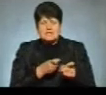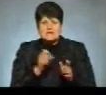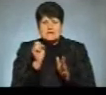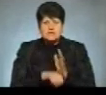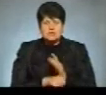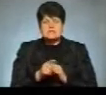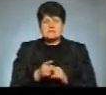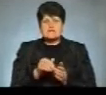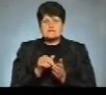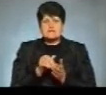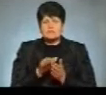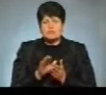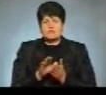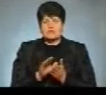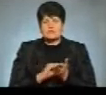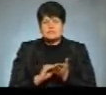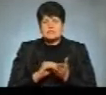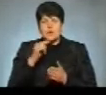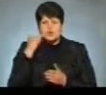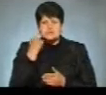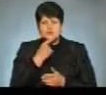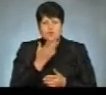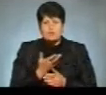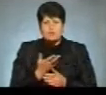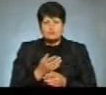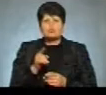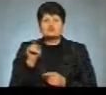відмову складання іспиту російською мовою. Ось чому